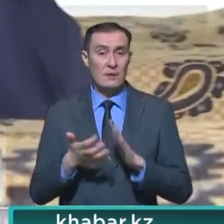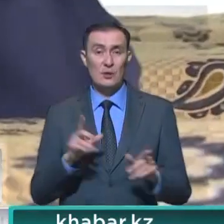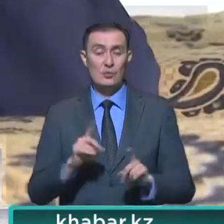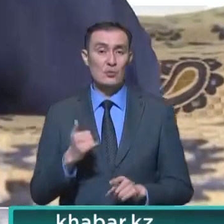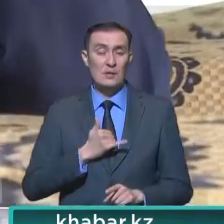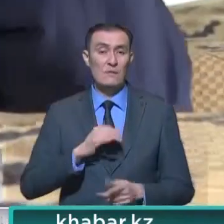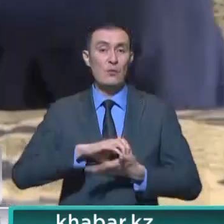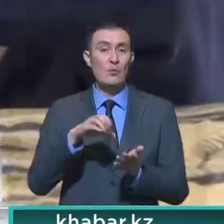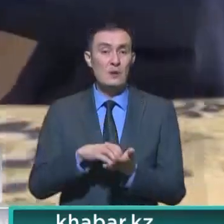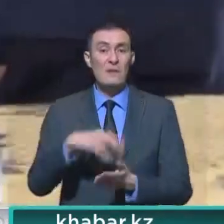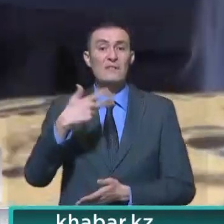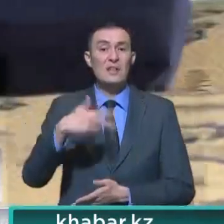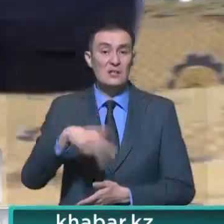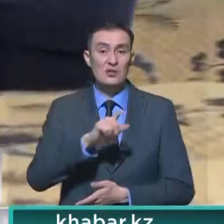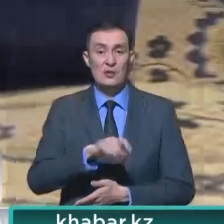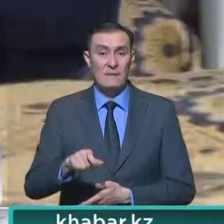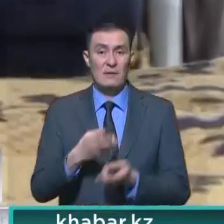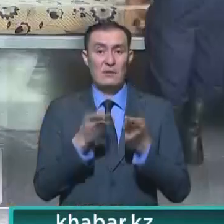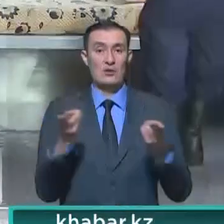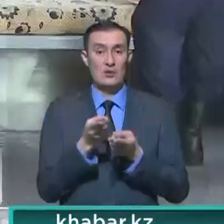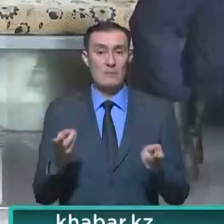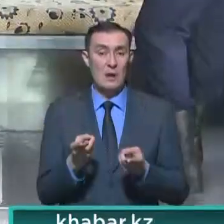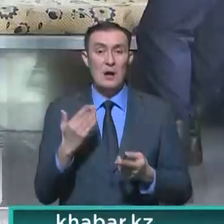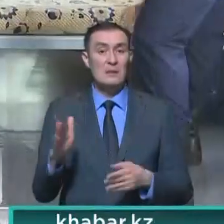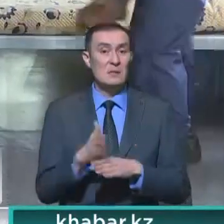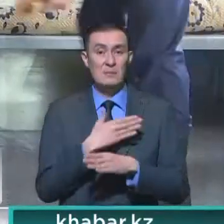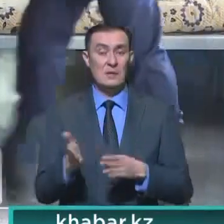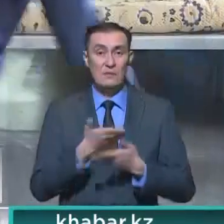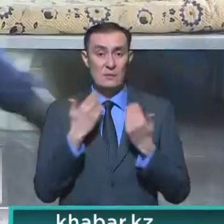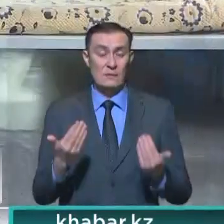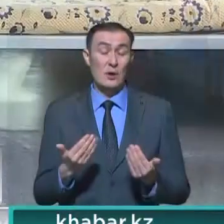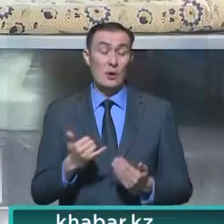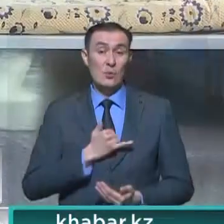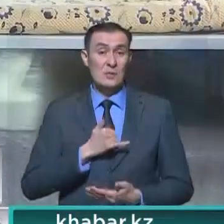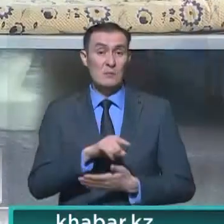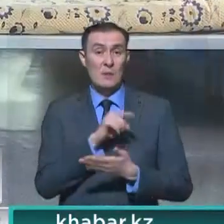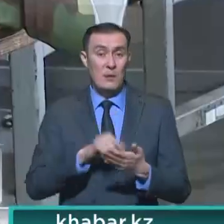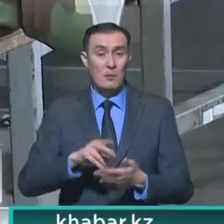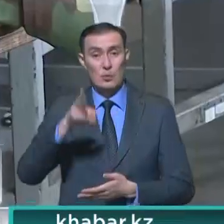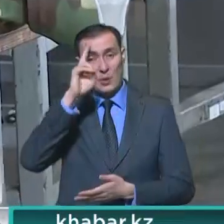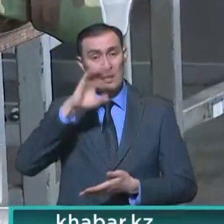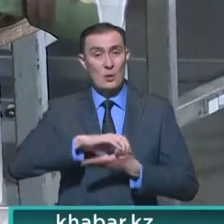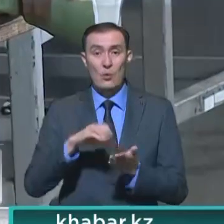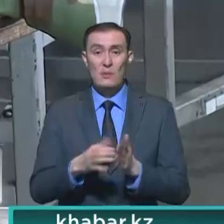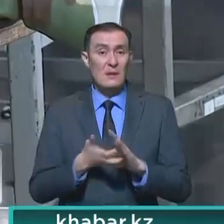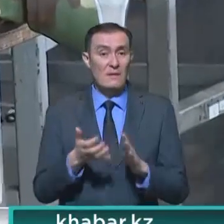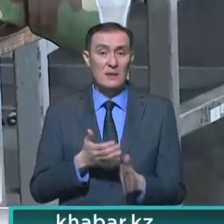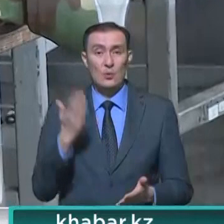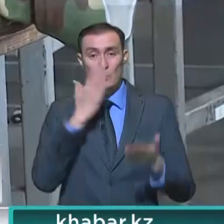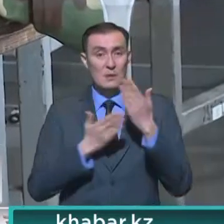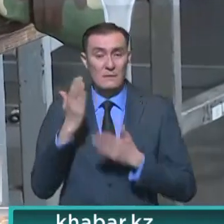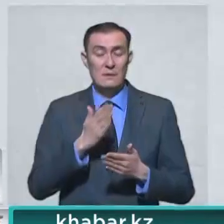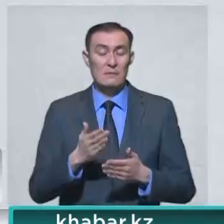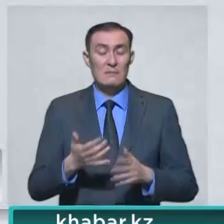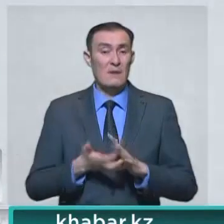в кубриках по 30 человек лежим, а там в кубрике не распределено 30 человек. У нас проблемы в туалетах, там раковины, унитаза